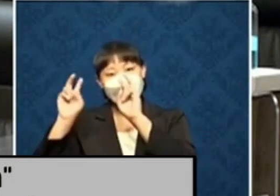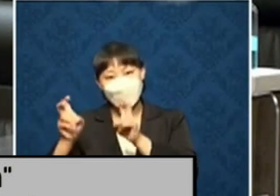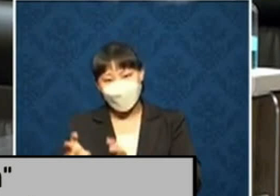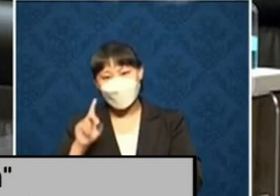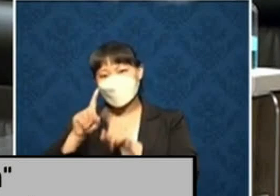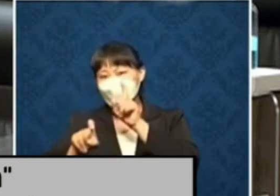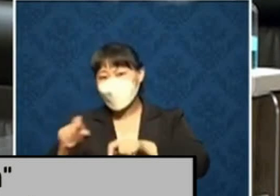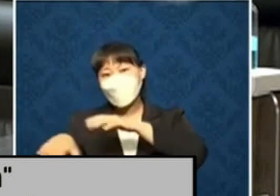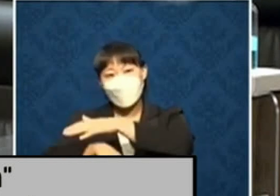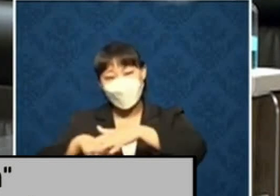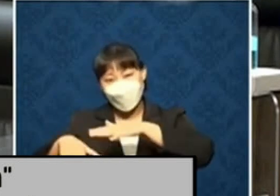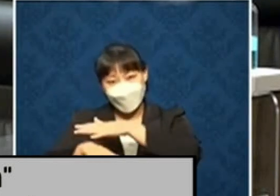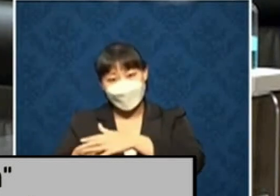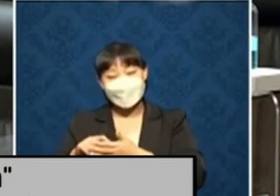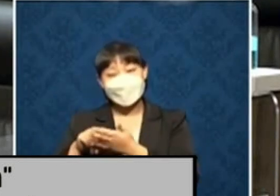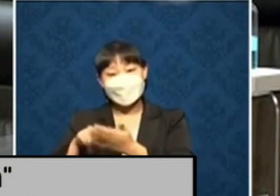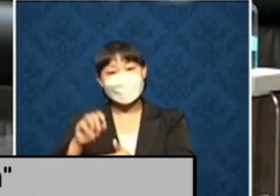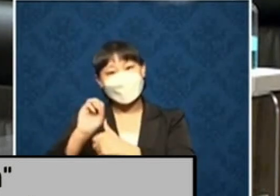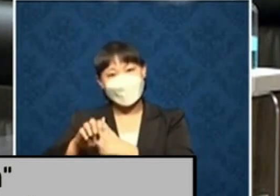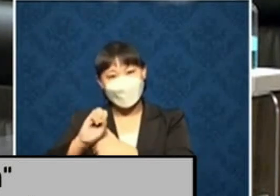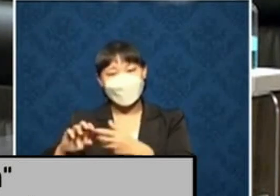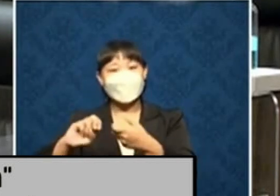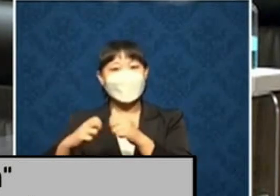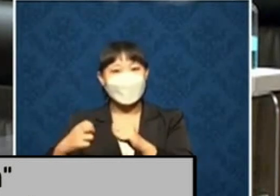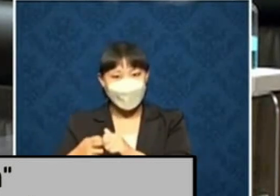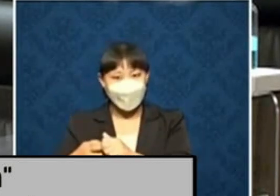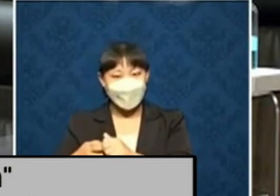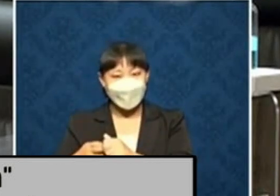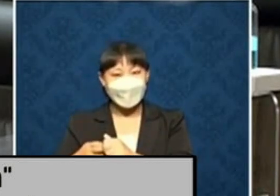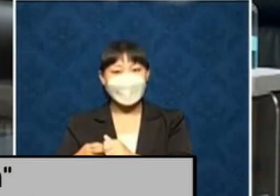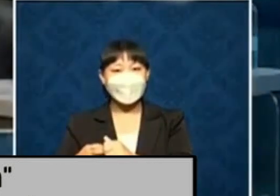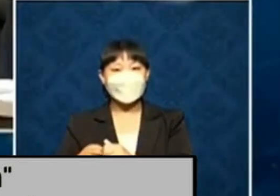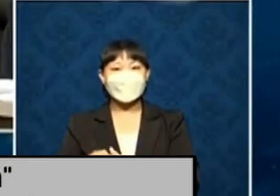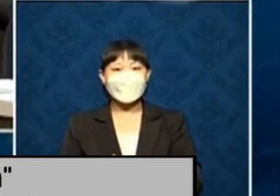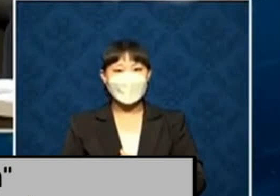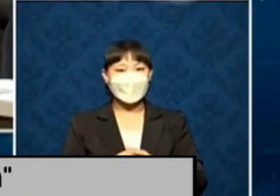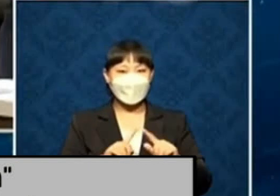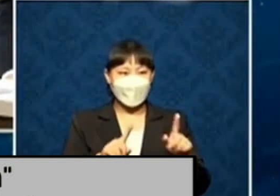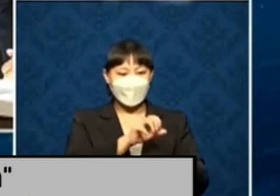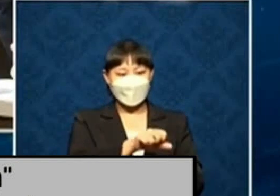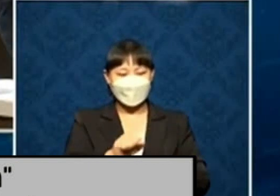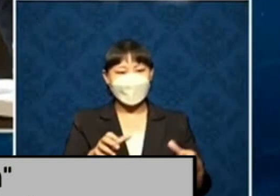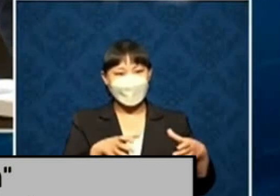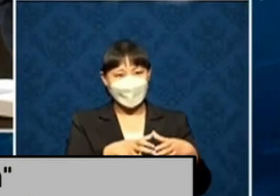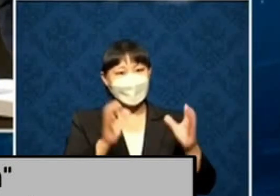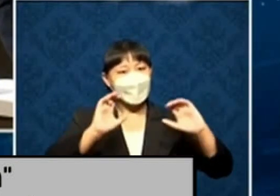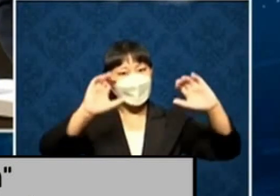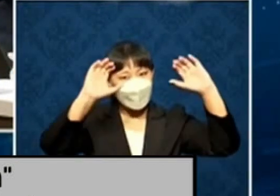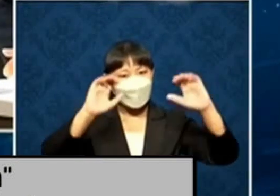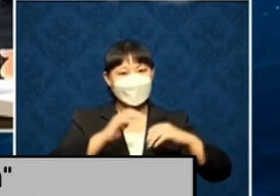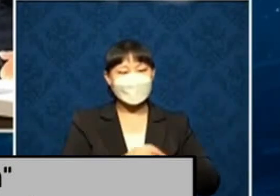ามข้อเท็จจริงหรือเสนอแนะปัญหาแต่เมื่อสักครู่นะครับส.ส.ฝ่ายรัฐบาลเองนะครับท่